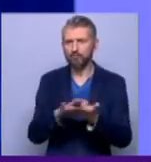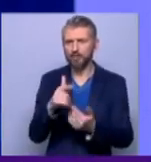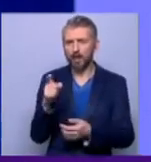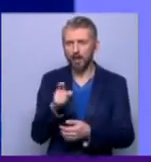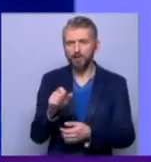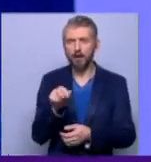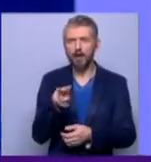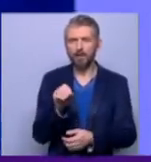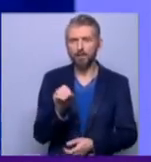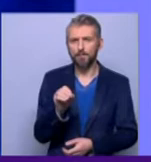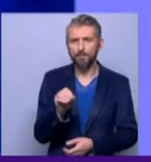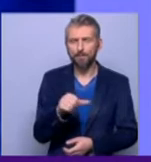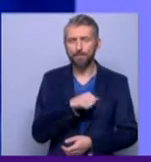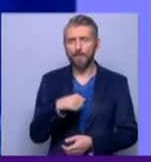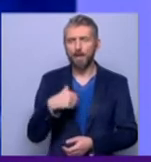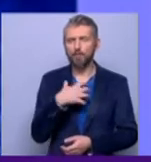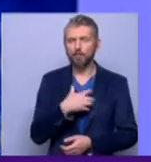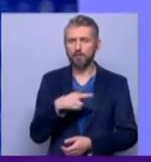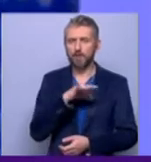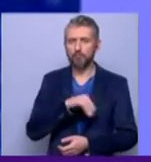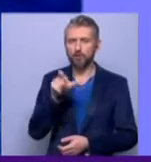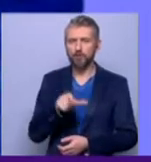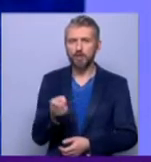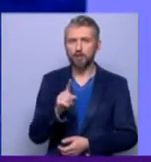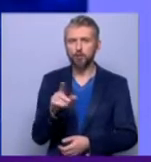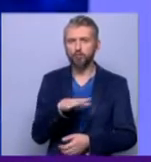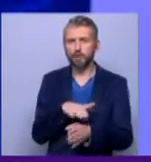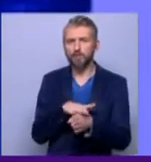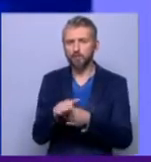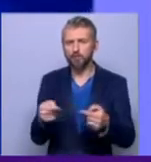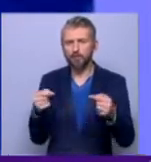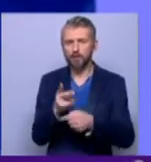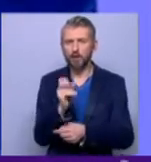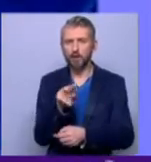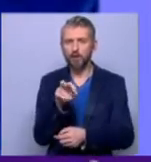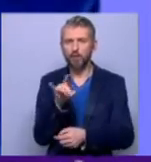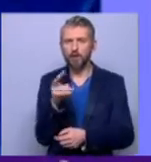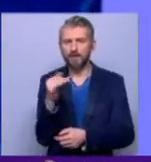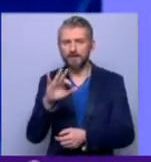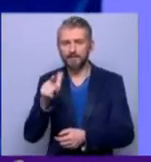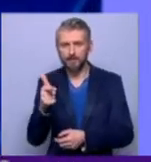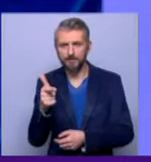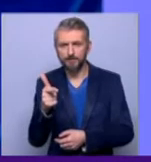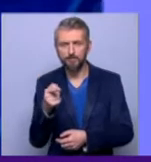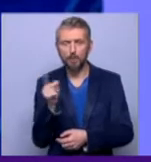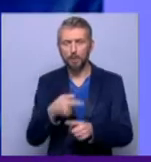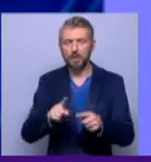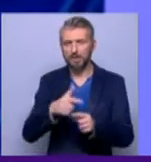але найважливіше для споживача те, щоб була витримана відповідна калорійність, тоді цей